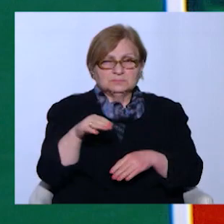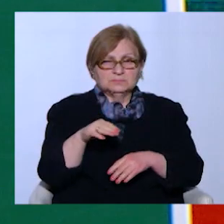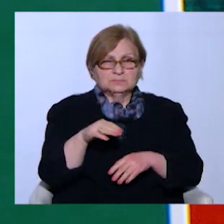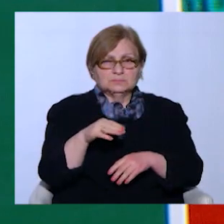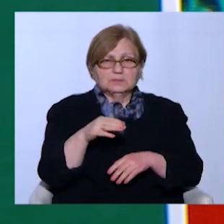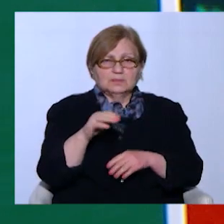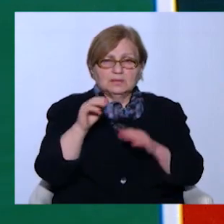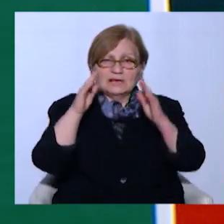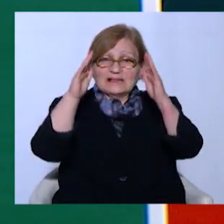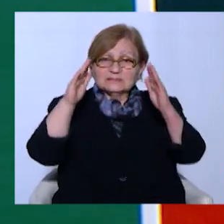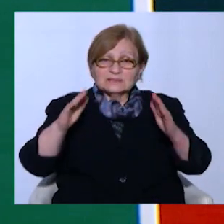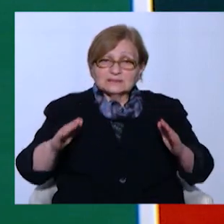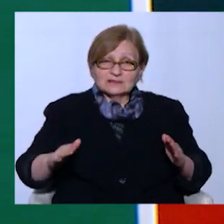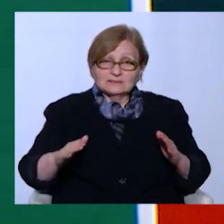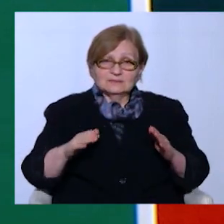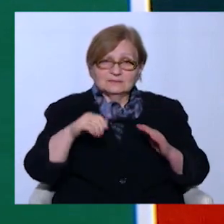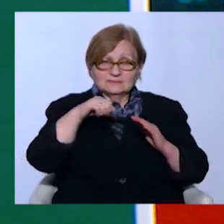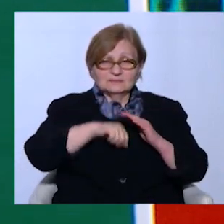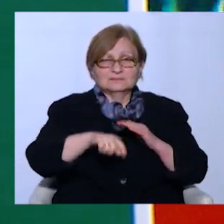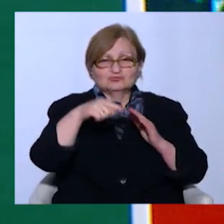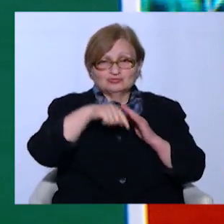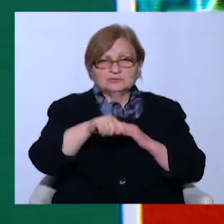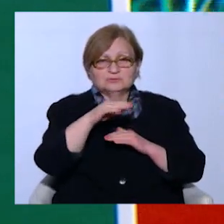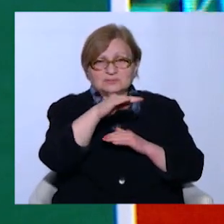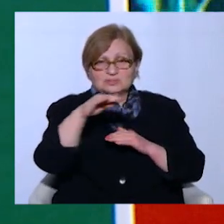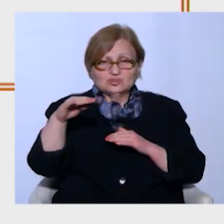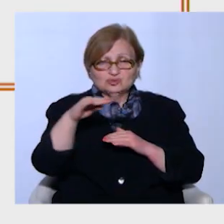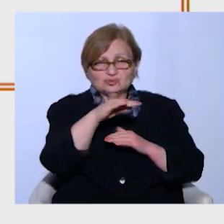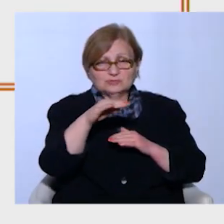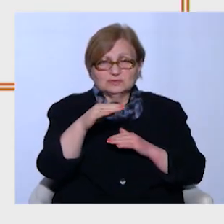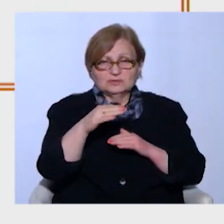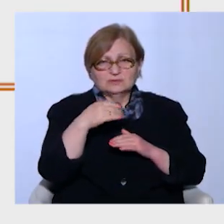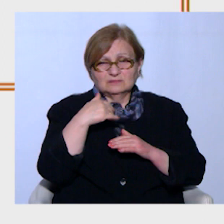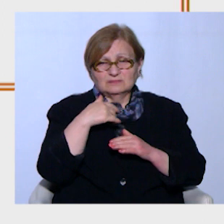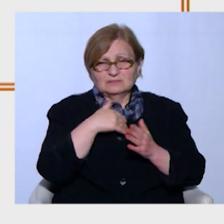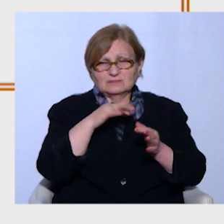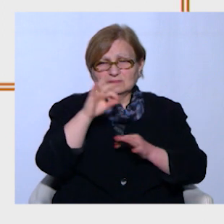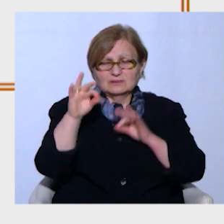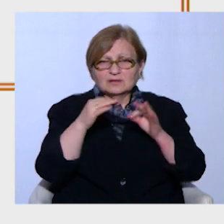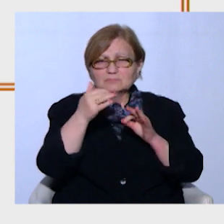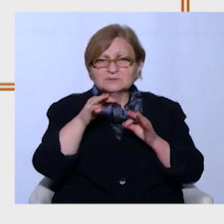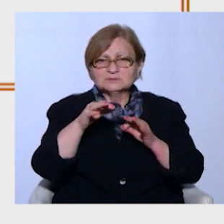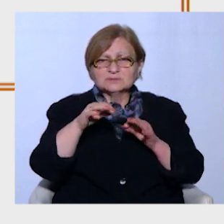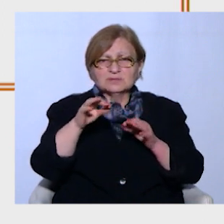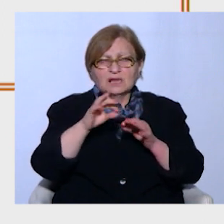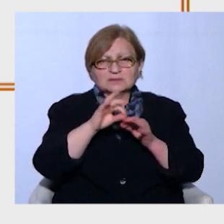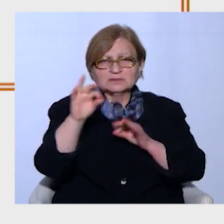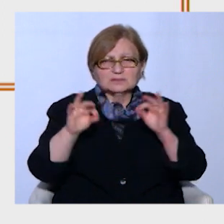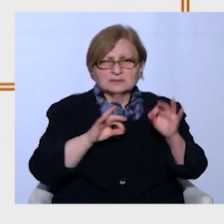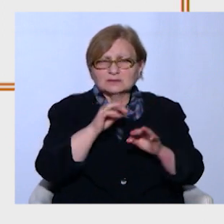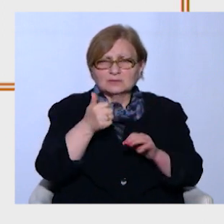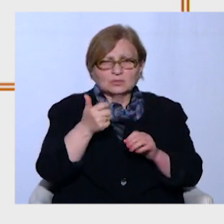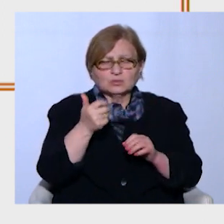შეიძლება ტრაპეციის ეს თვისება გამოგვადგეს ეს შუა თაროს, ესე რომ თუ წრე გვინდა გავაკეთოთ, იმის დიამეტრი როგორ გავიკოთ. სხვადასხვა ისეთ აი ესეი